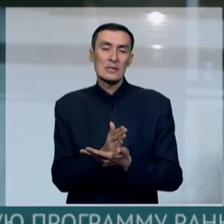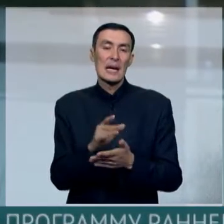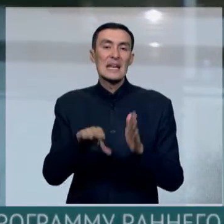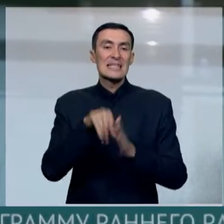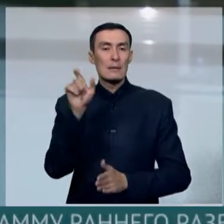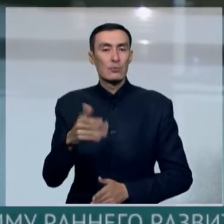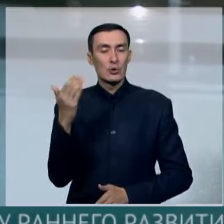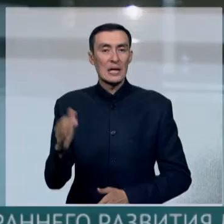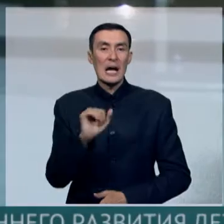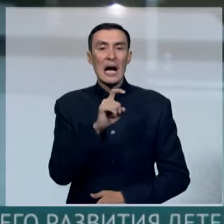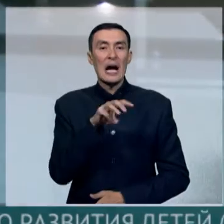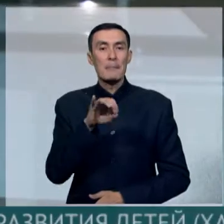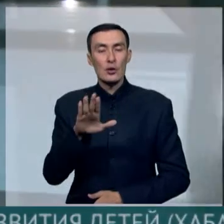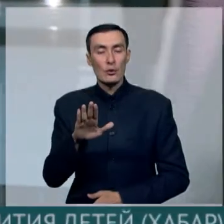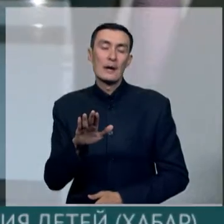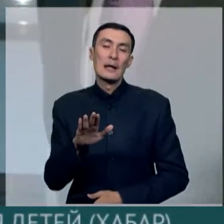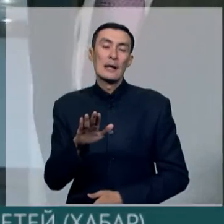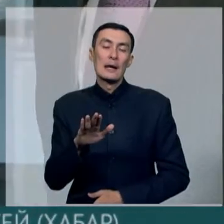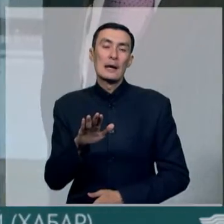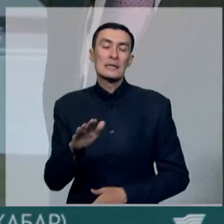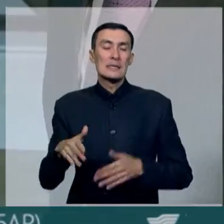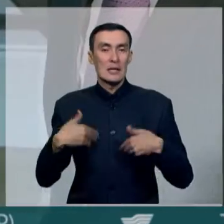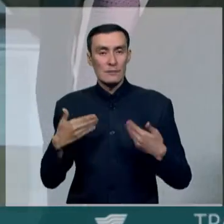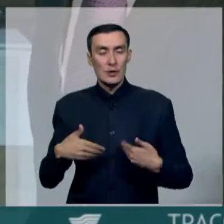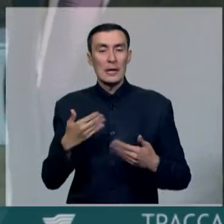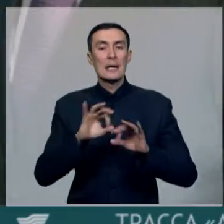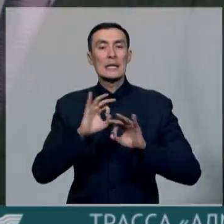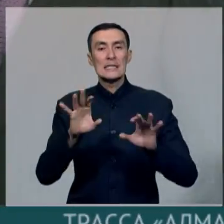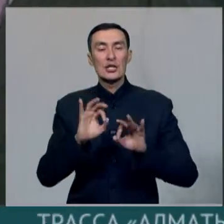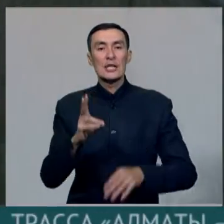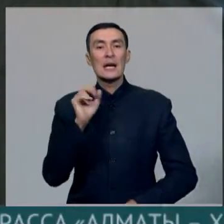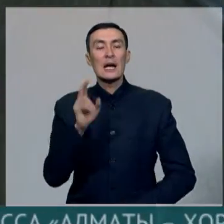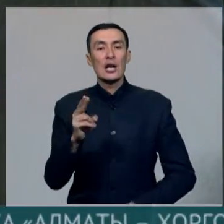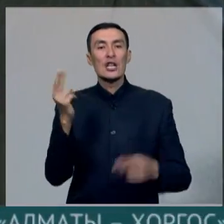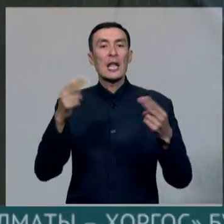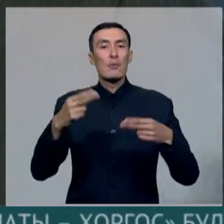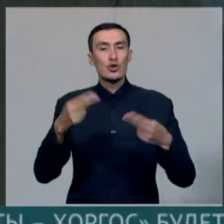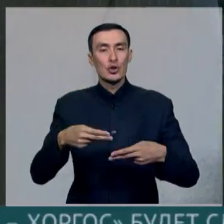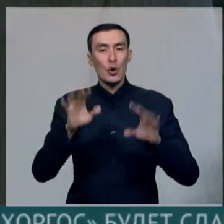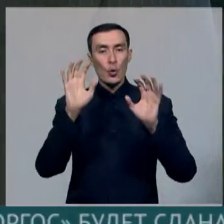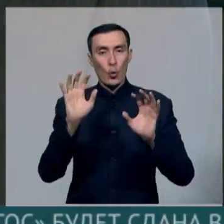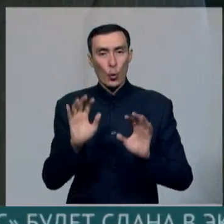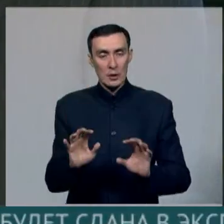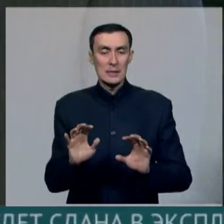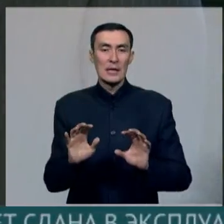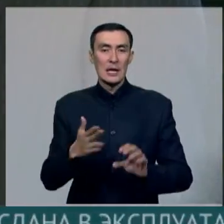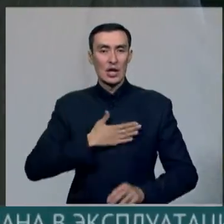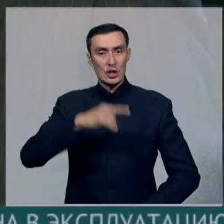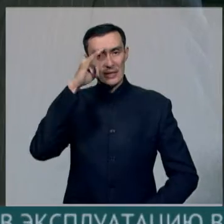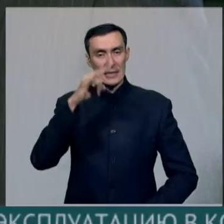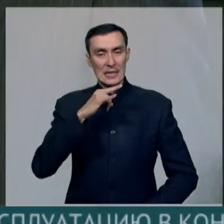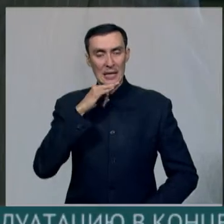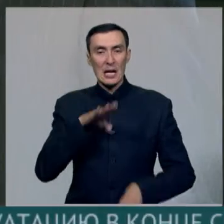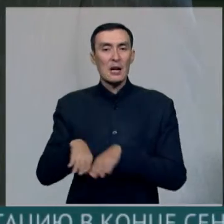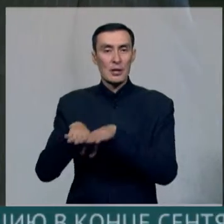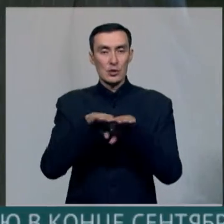Мажилиса Сапар Ахметов. Сапар Кайратович, здравствуйте. Расскажите, как таможенный кодекс, насколько таможенный кодекс Казахстана